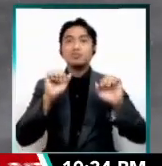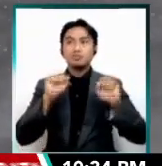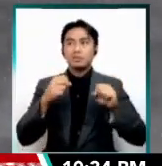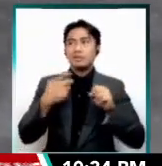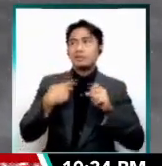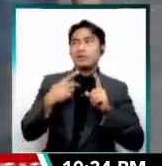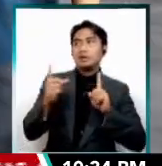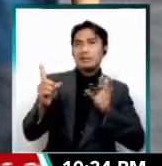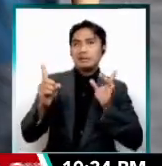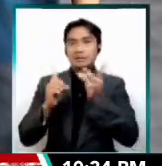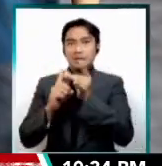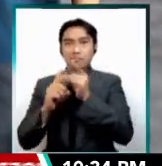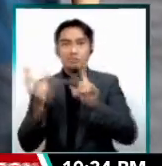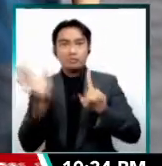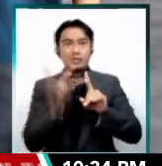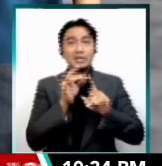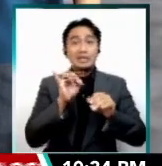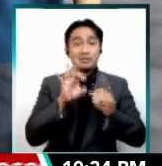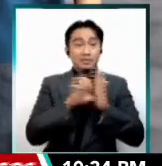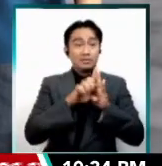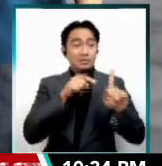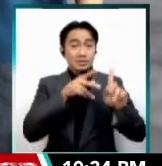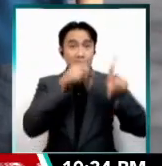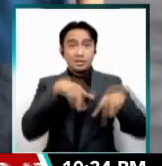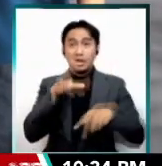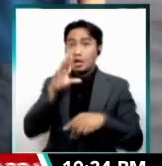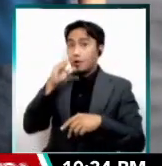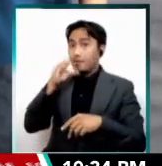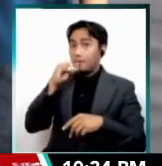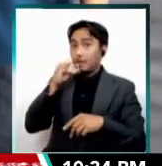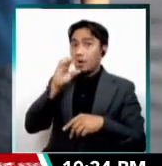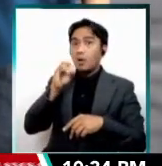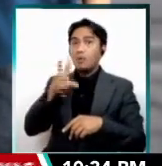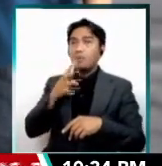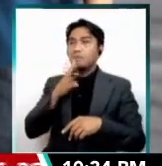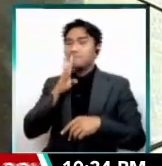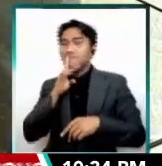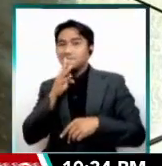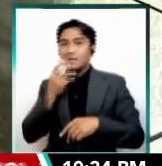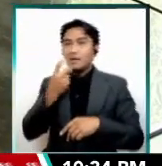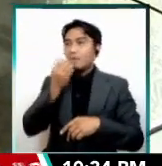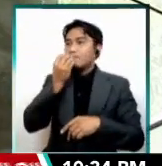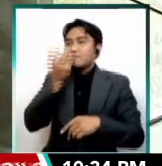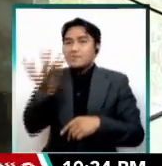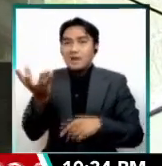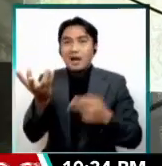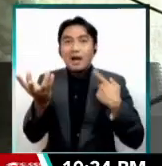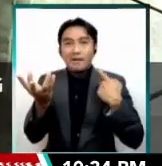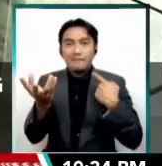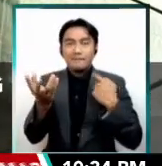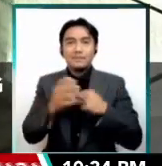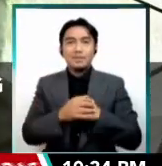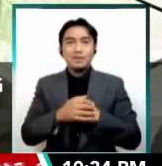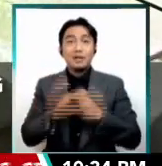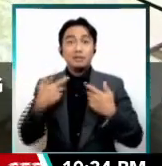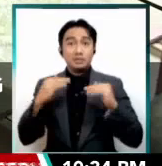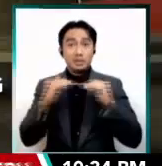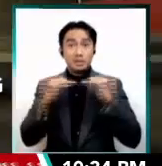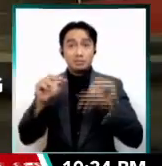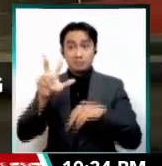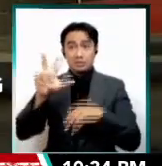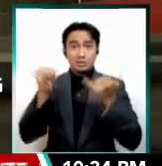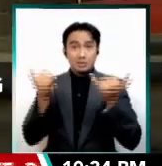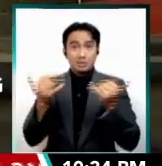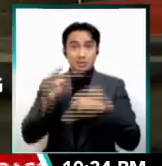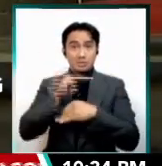o nagsasalita dahil mas maraming respiratory droplets ang naibubuga. Alert Level 3 pa ang Metro Manila kaya di